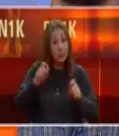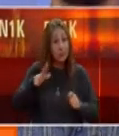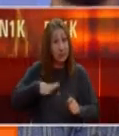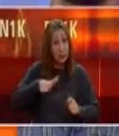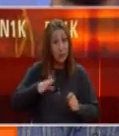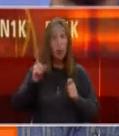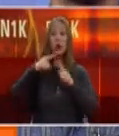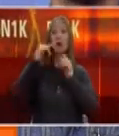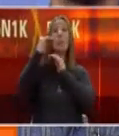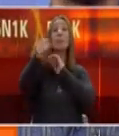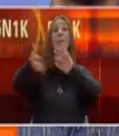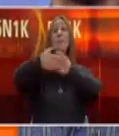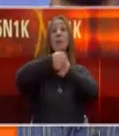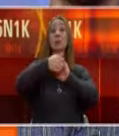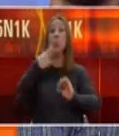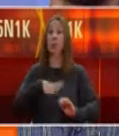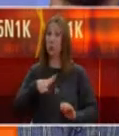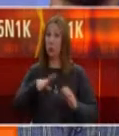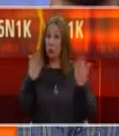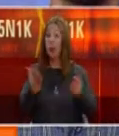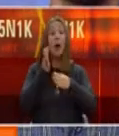toplumsal barış olsun istiyorsak hakikaten